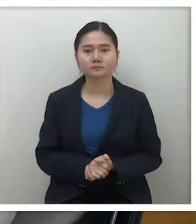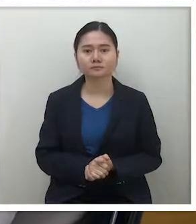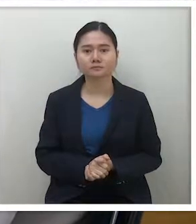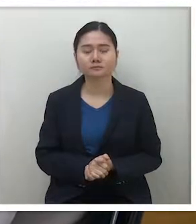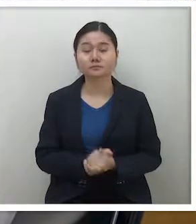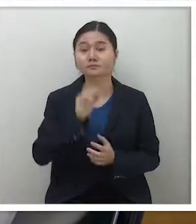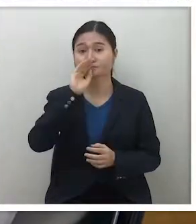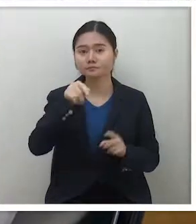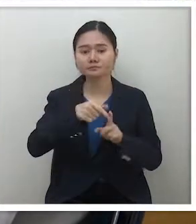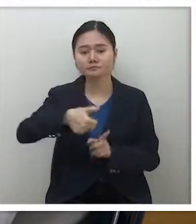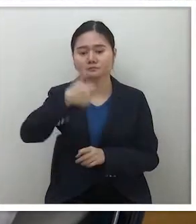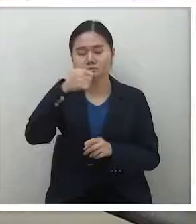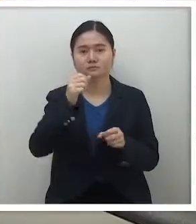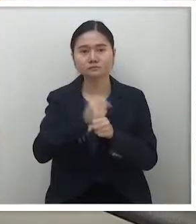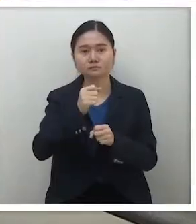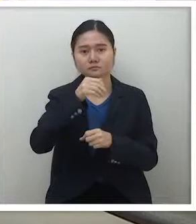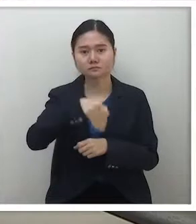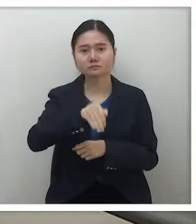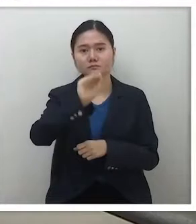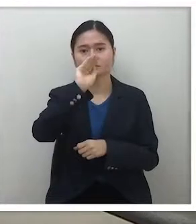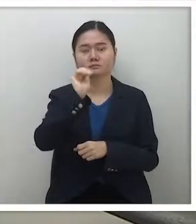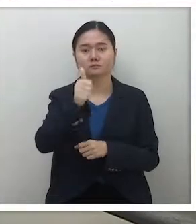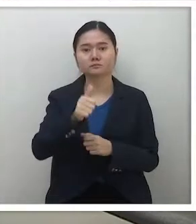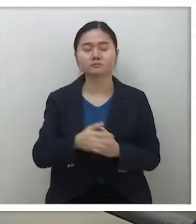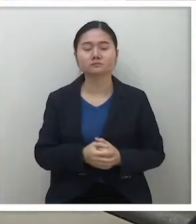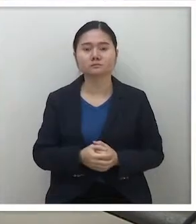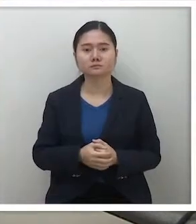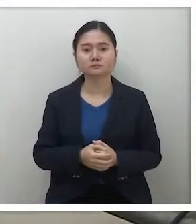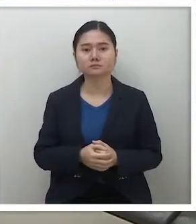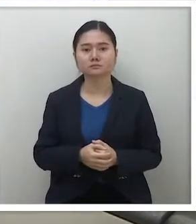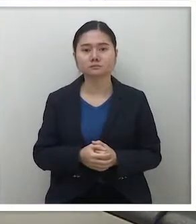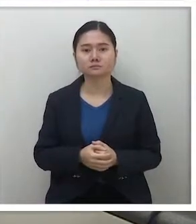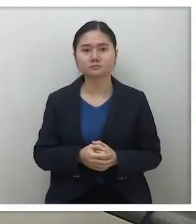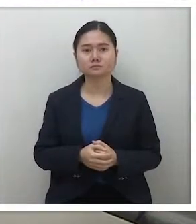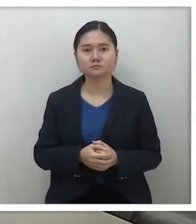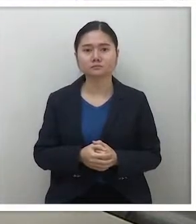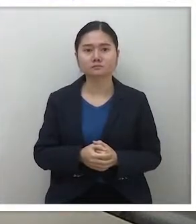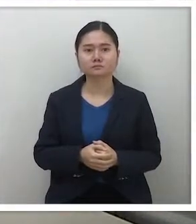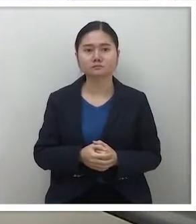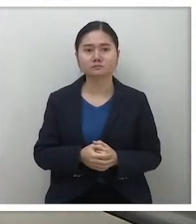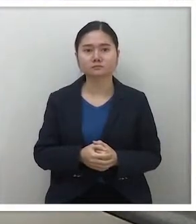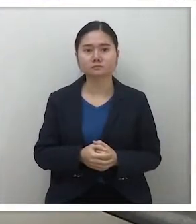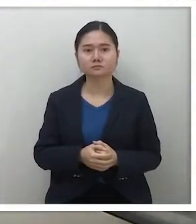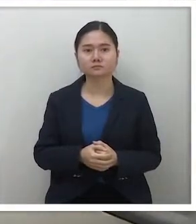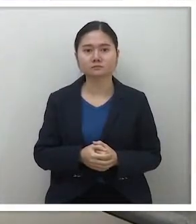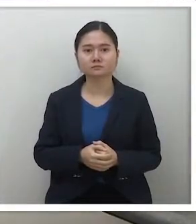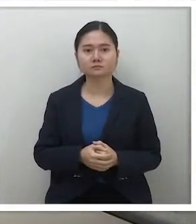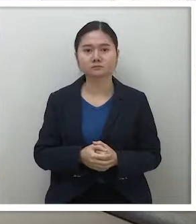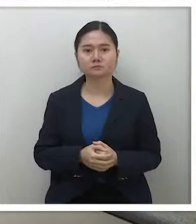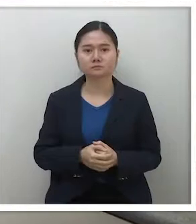ได้ระวังนะครับถ้าชูเยอะเนี่ยจะยับแบบนี้นะฮะต้องระวังนิดนึ